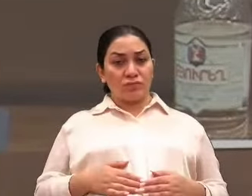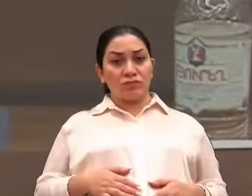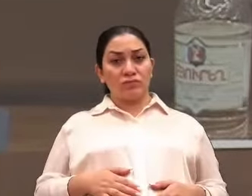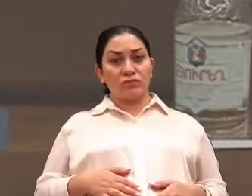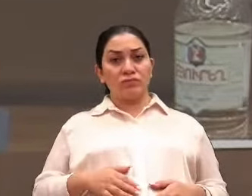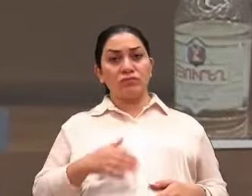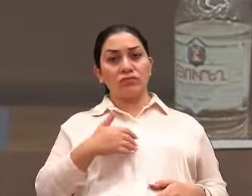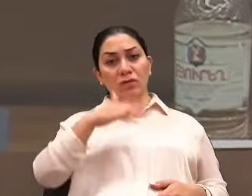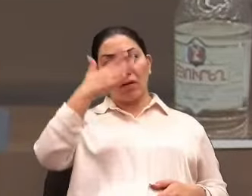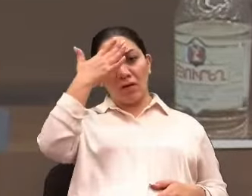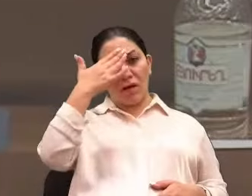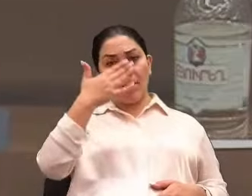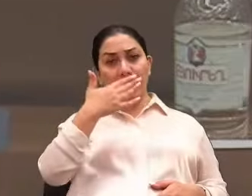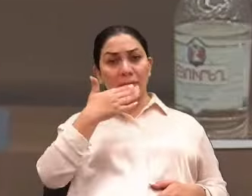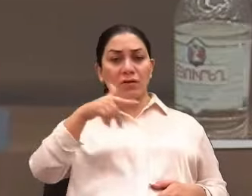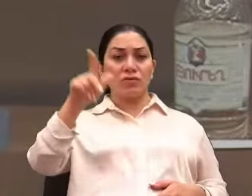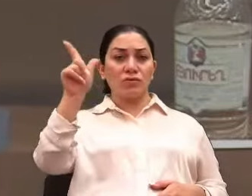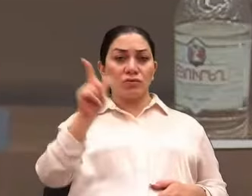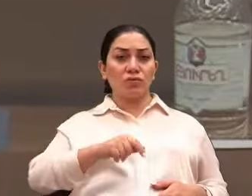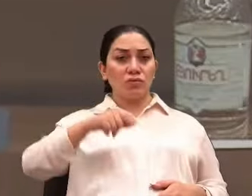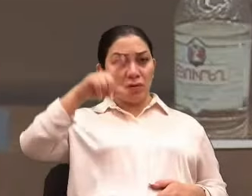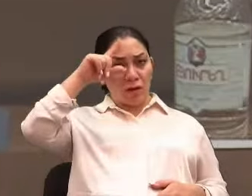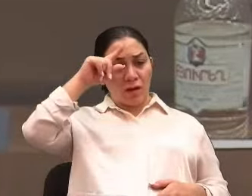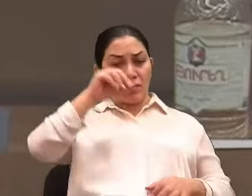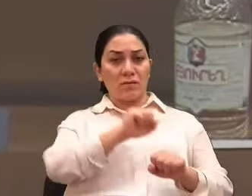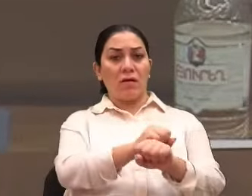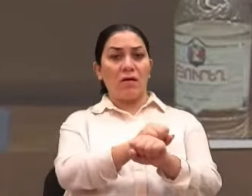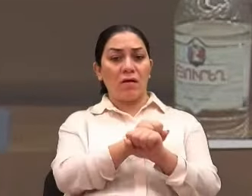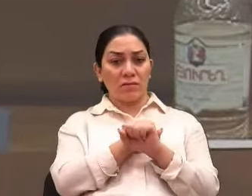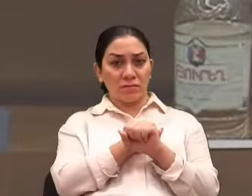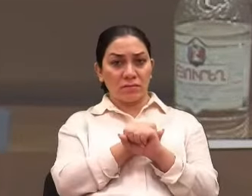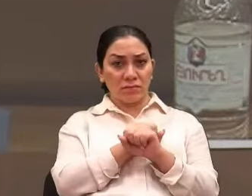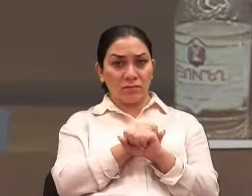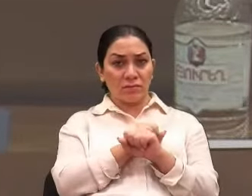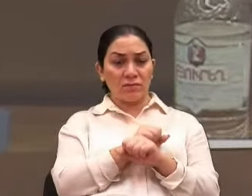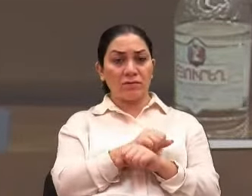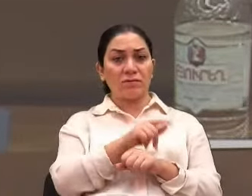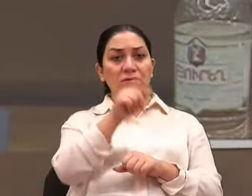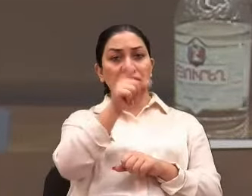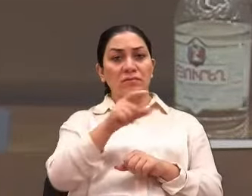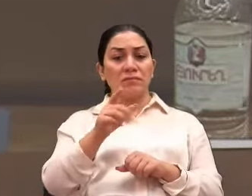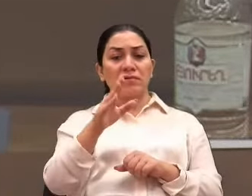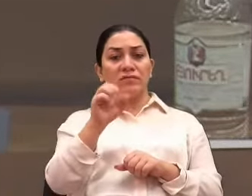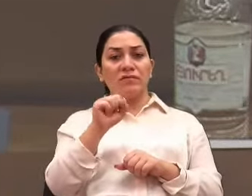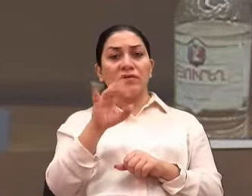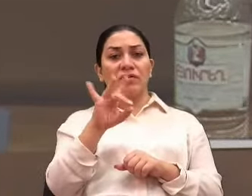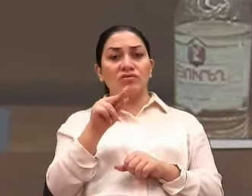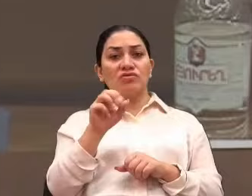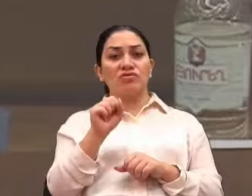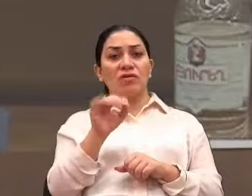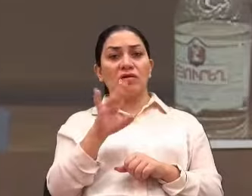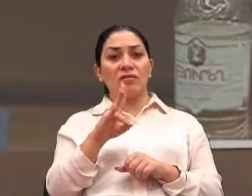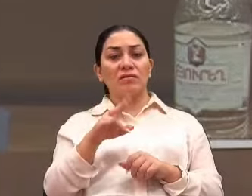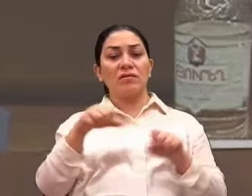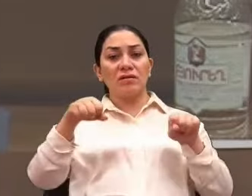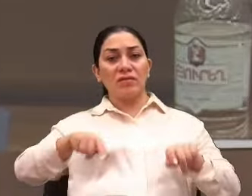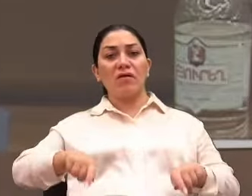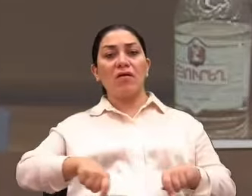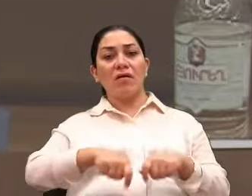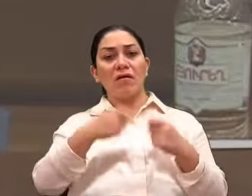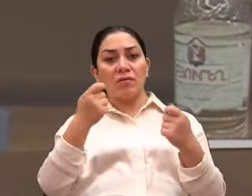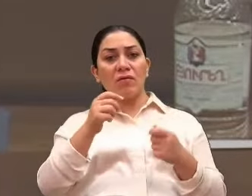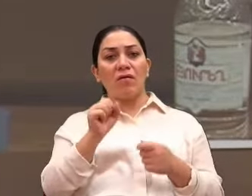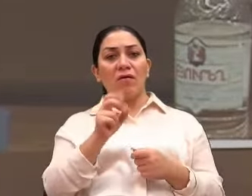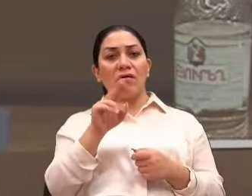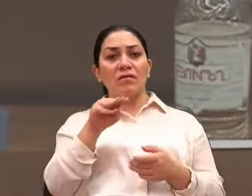ամառը պետք է գան հանգստանան իրենց հայրենիքում, գալիս են եւ իս մարդկանց նկատմամբ վարչական իրավախախտման ներգործության միջոցներ են կիրառվում, ակտեր